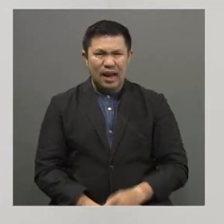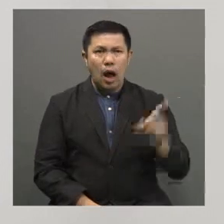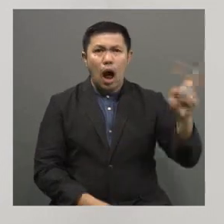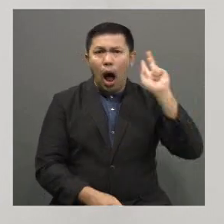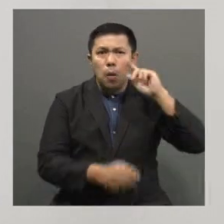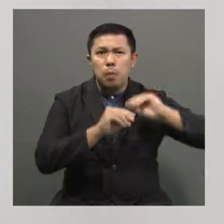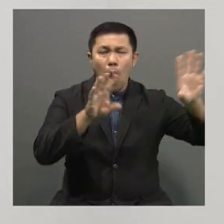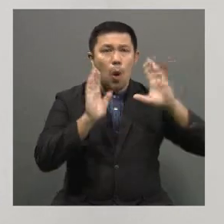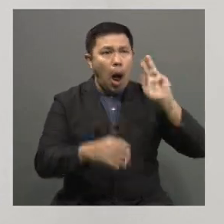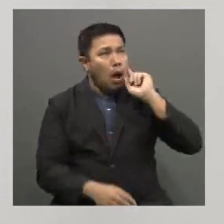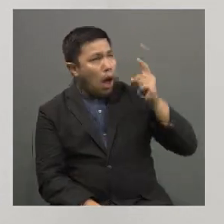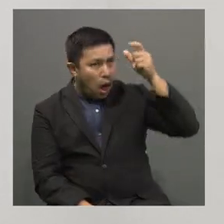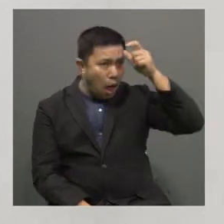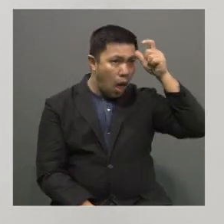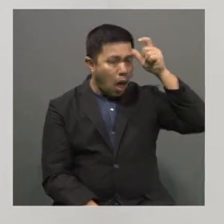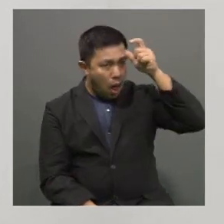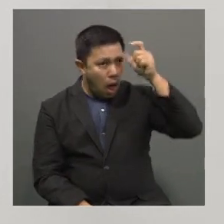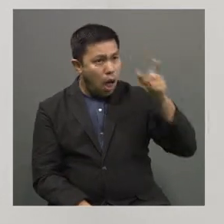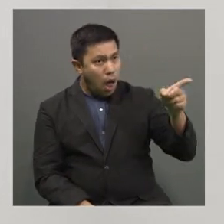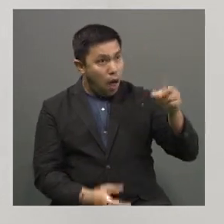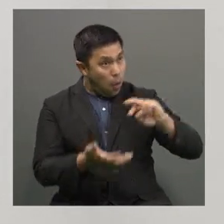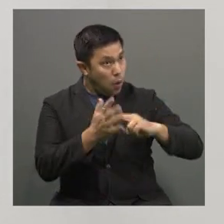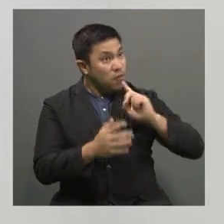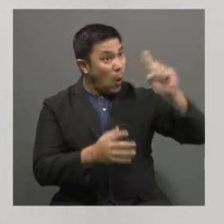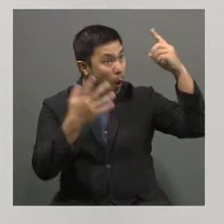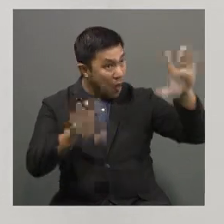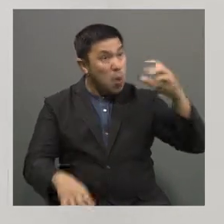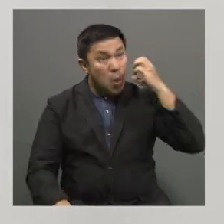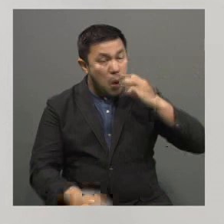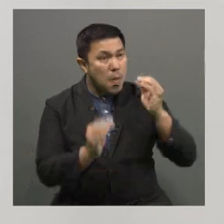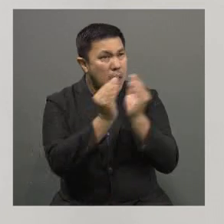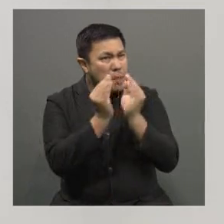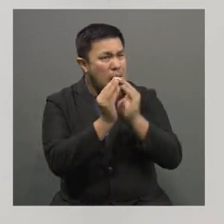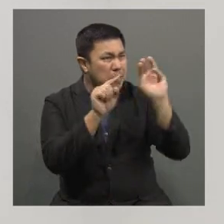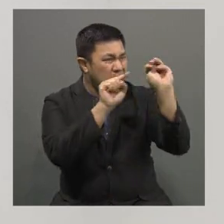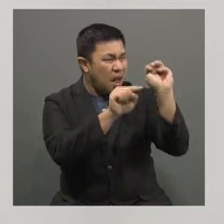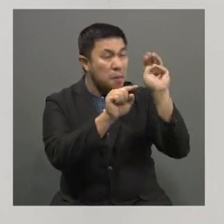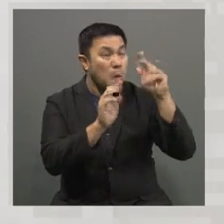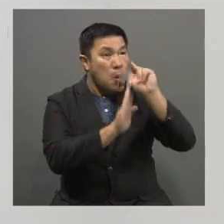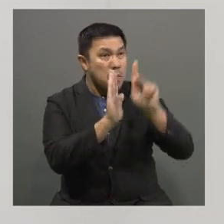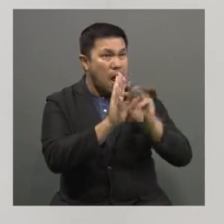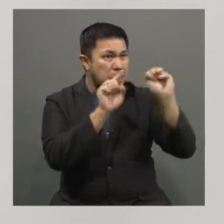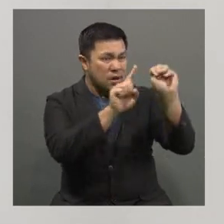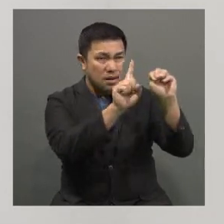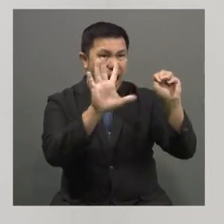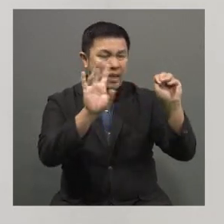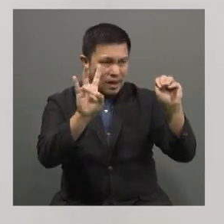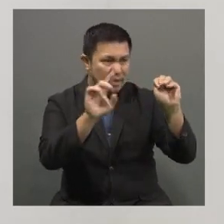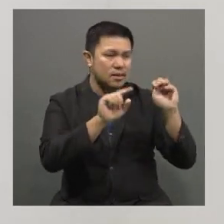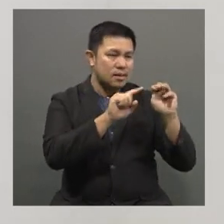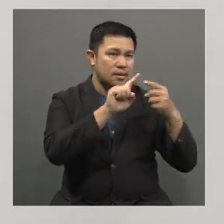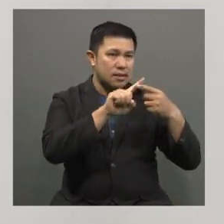นักข่าวก็งงเขถึงไปเขียนว่าแจ้งก็หาจบ 15 149สำนวนส่งไปปีที่